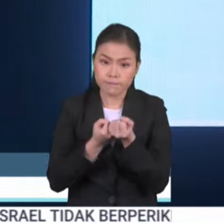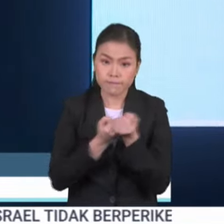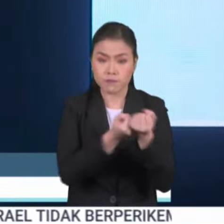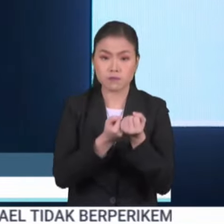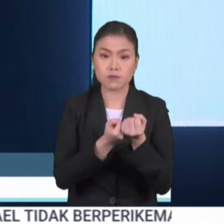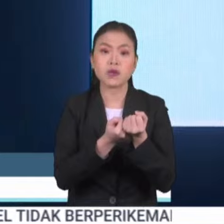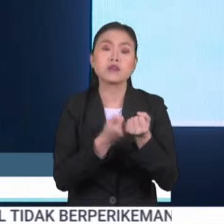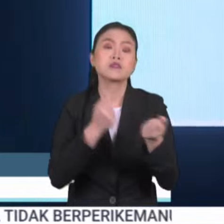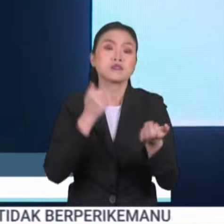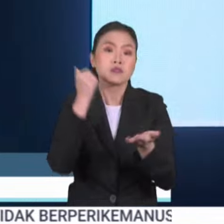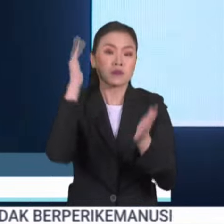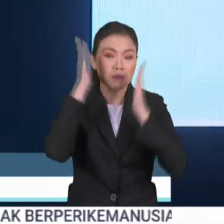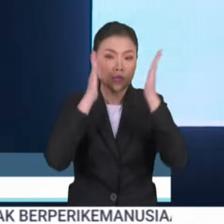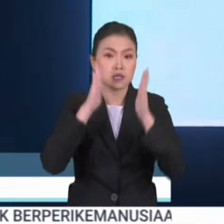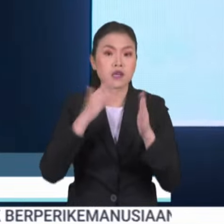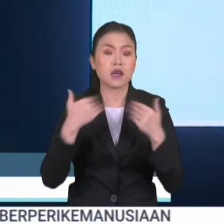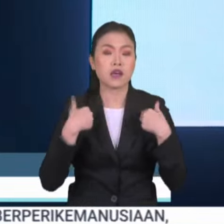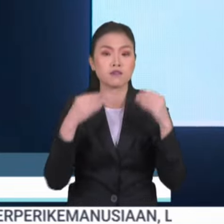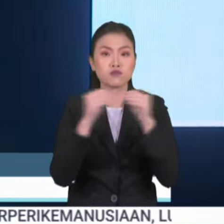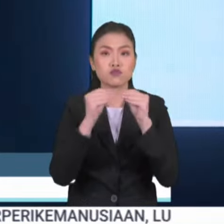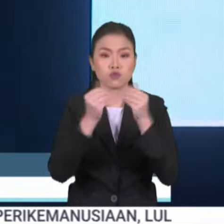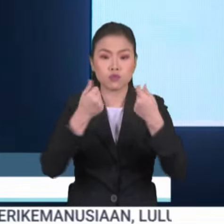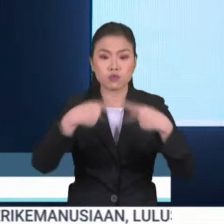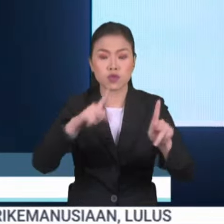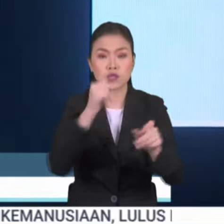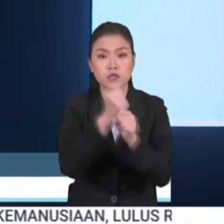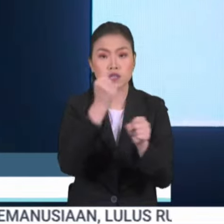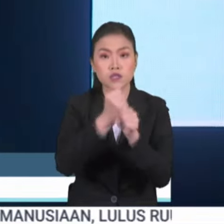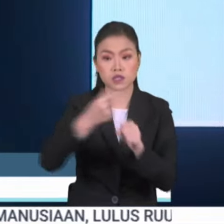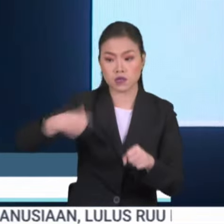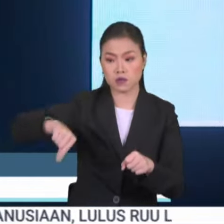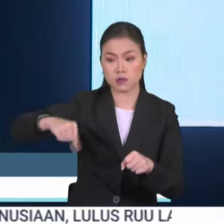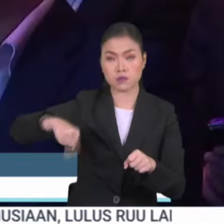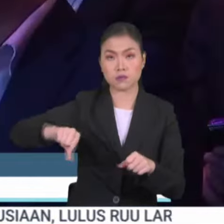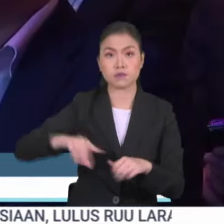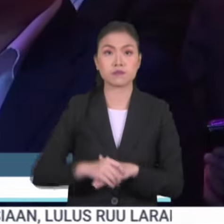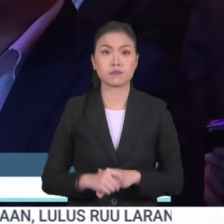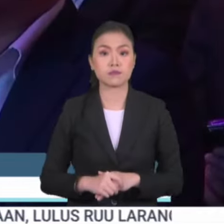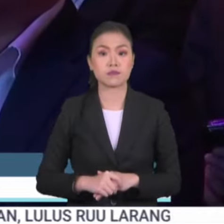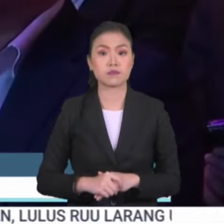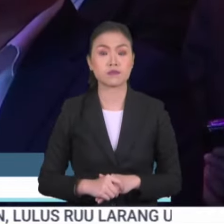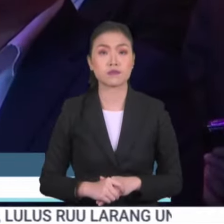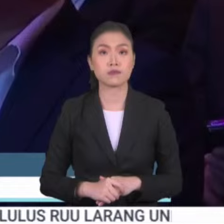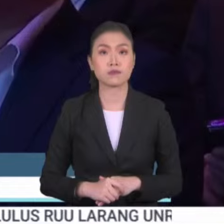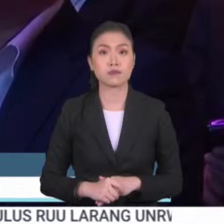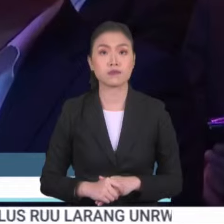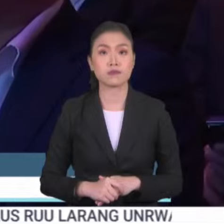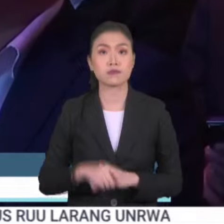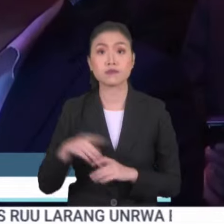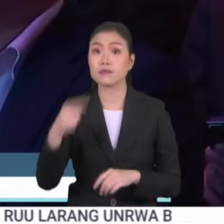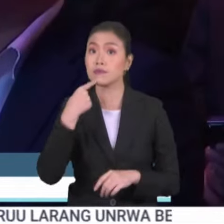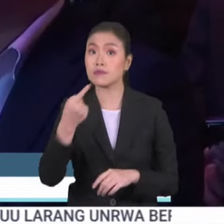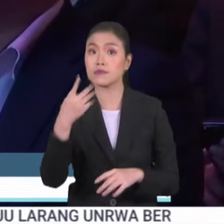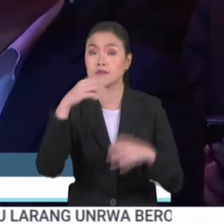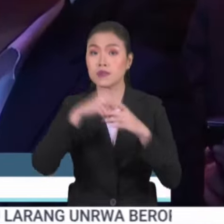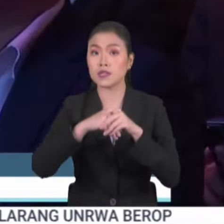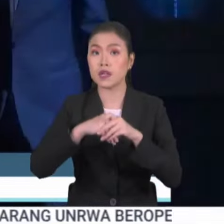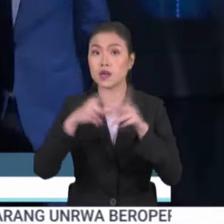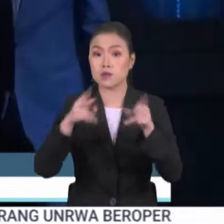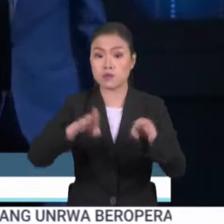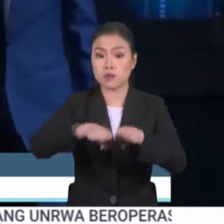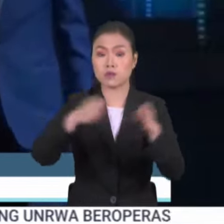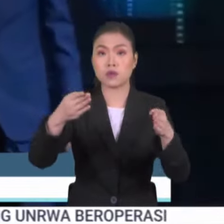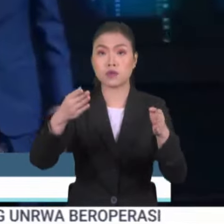peluang pekerjaan yang lebih berkualiti untuk rakyat Beliau berkata demikian pada